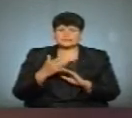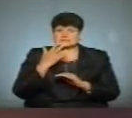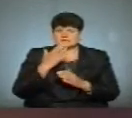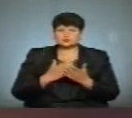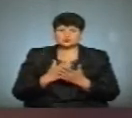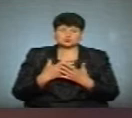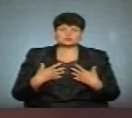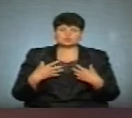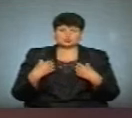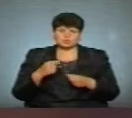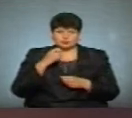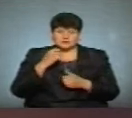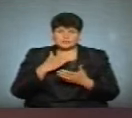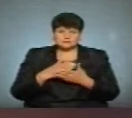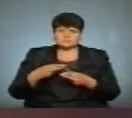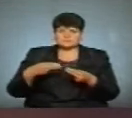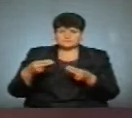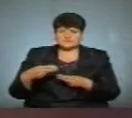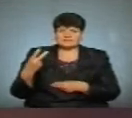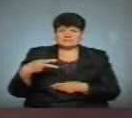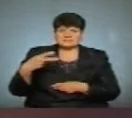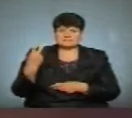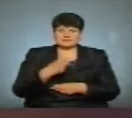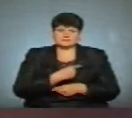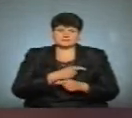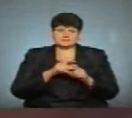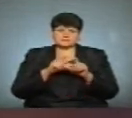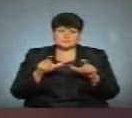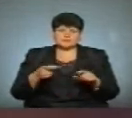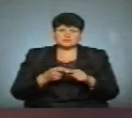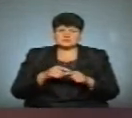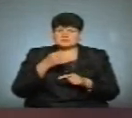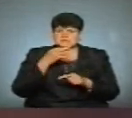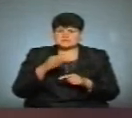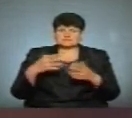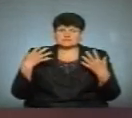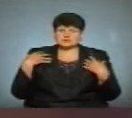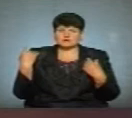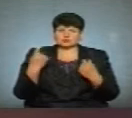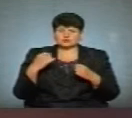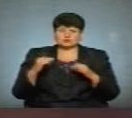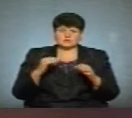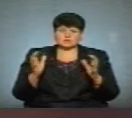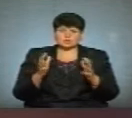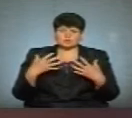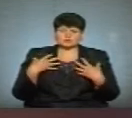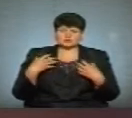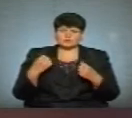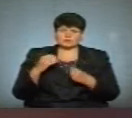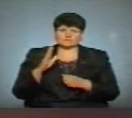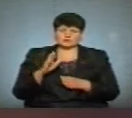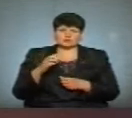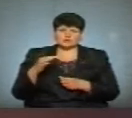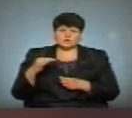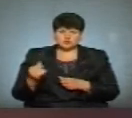службою здоров'я України мають укласти 22 медзаклади. Про це розповів начальник обласного управління охорони здоров'я Володимир Бойчук. З